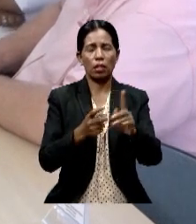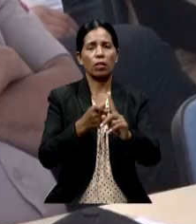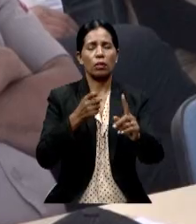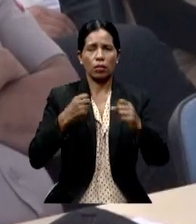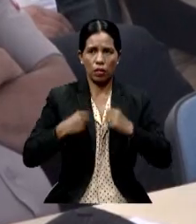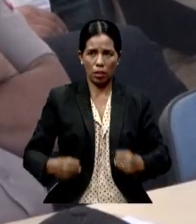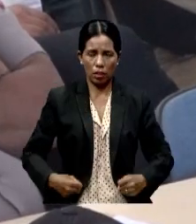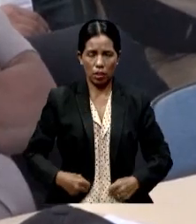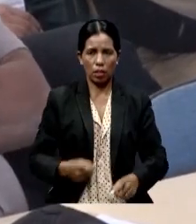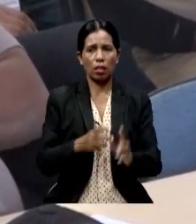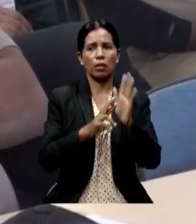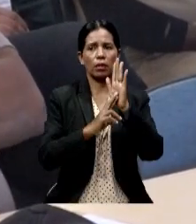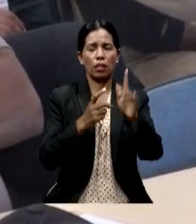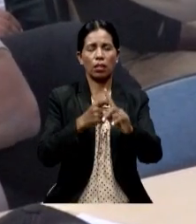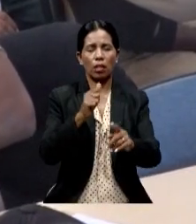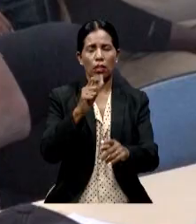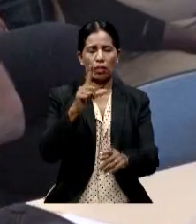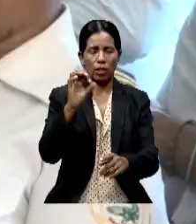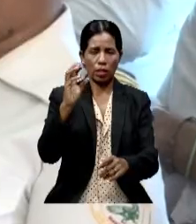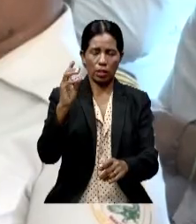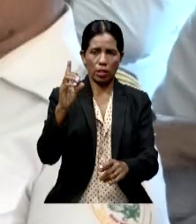Saudi, representante husi Alfândega,